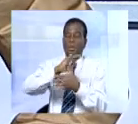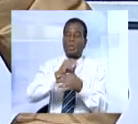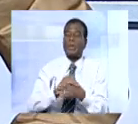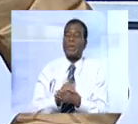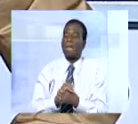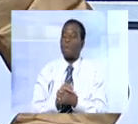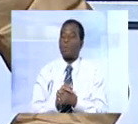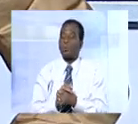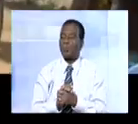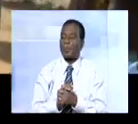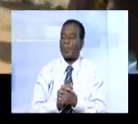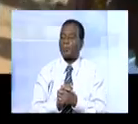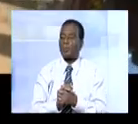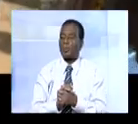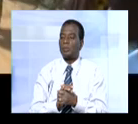RT Bouaké.